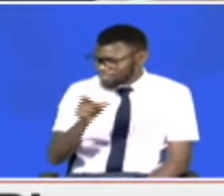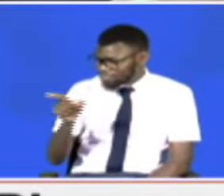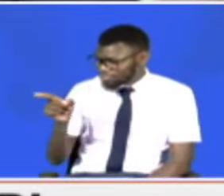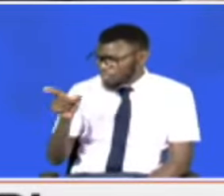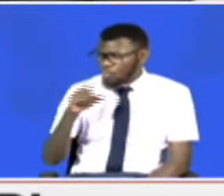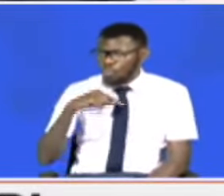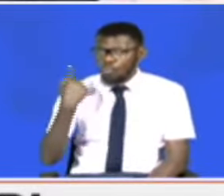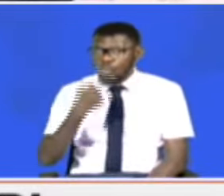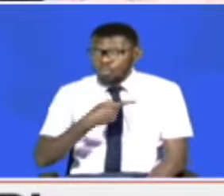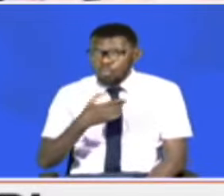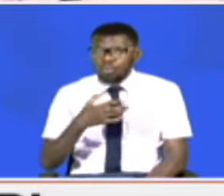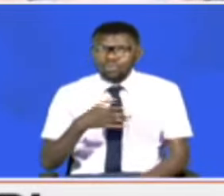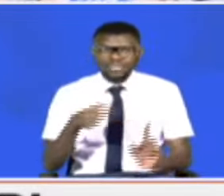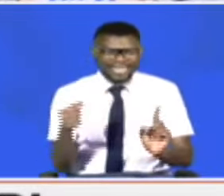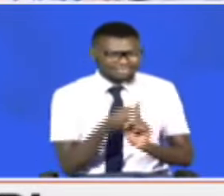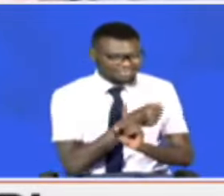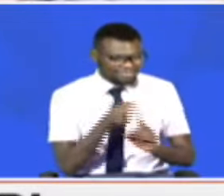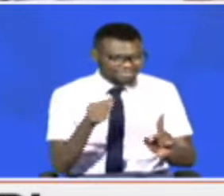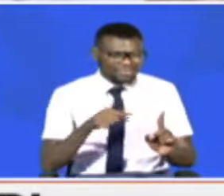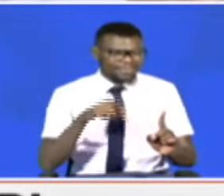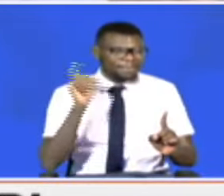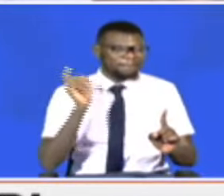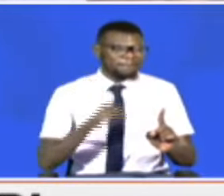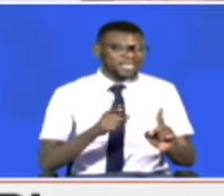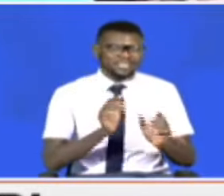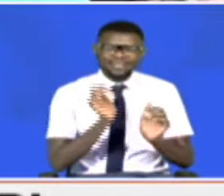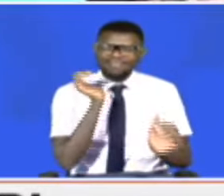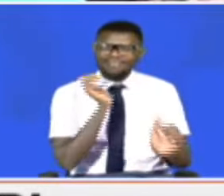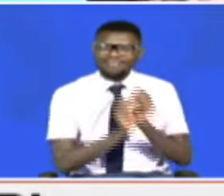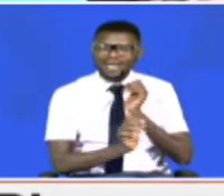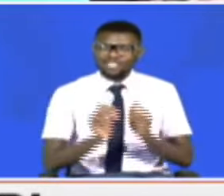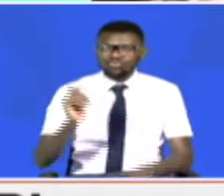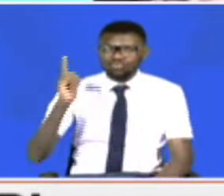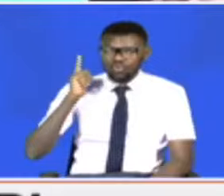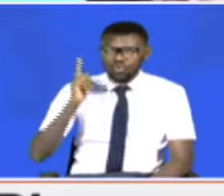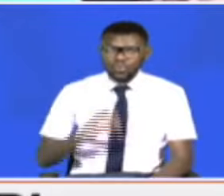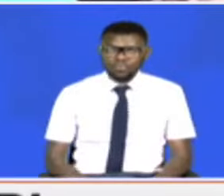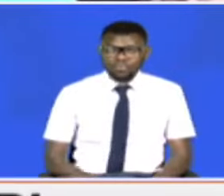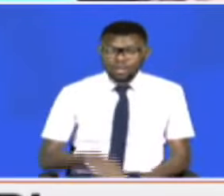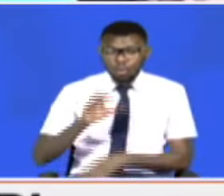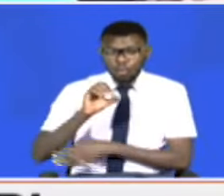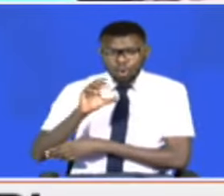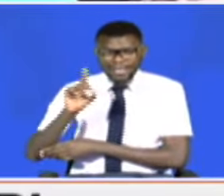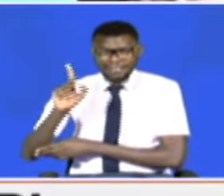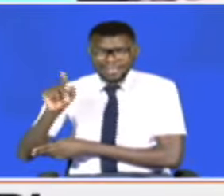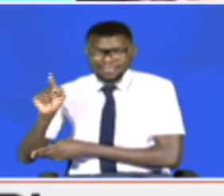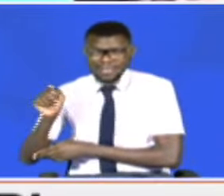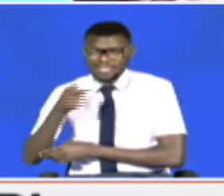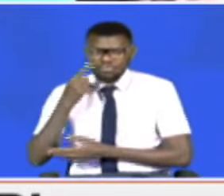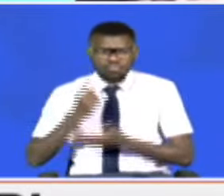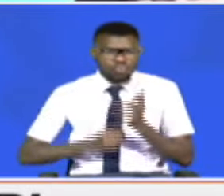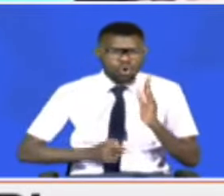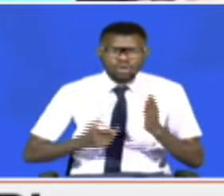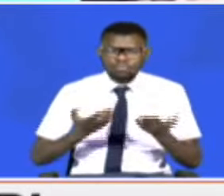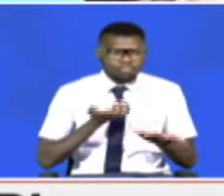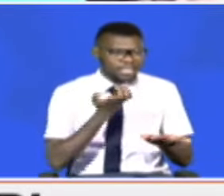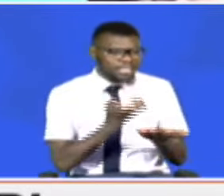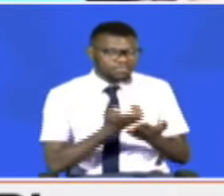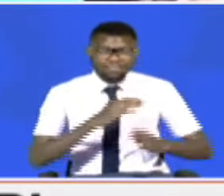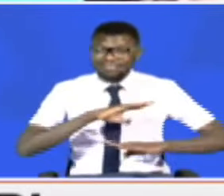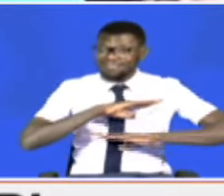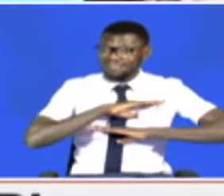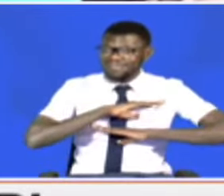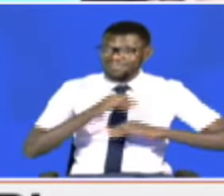waliohusika kujeruhi wanahabari wanachukuliwa hatua za kisheria. Because apparently the ODPP are saying that there is not sufficient evidence. I don't know what